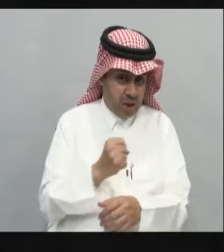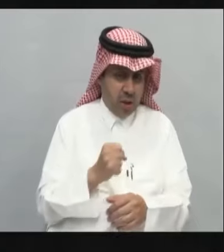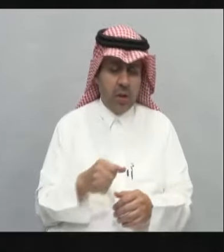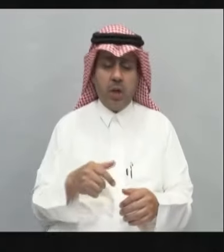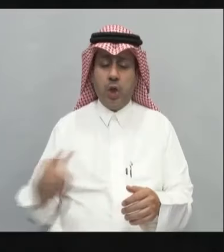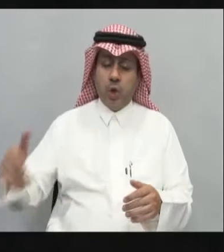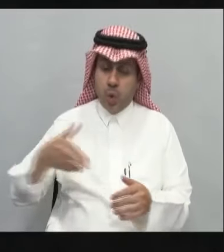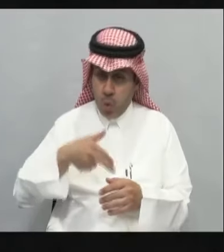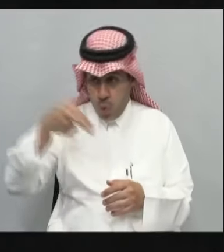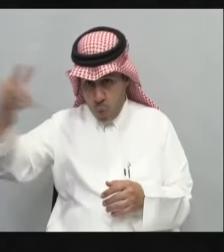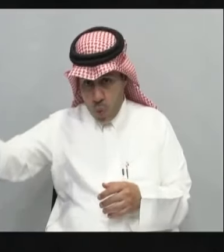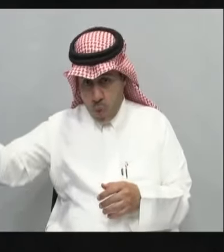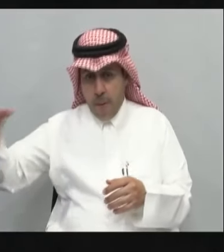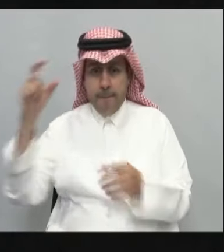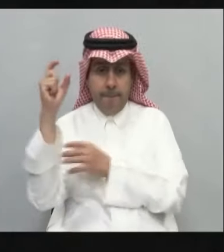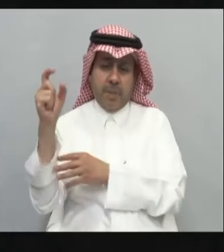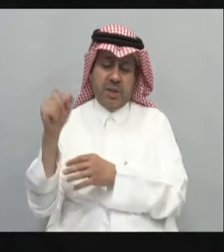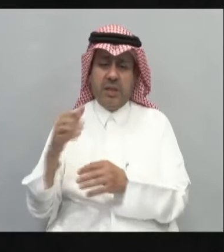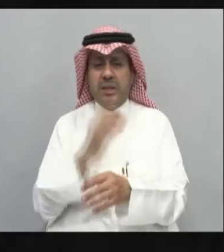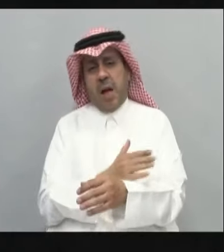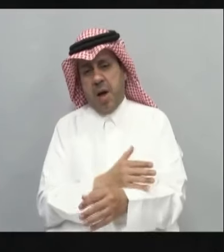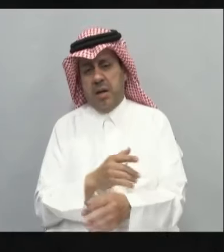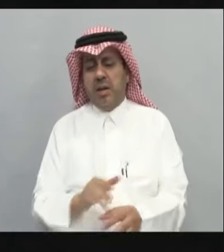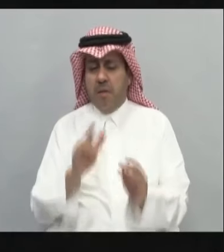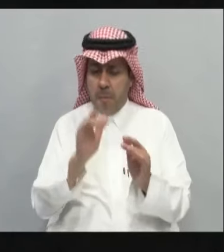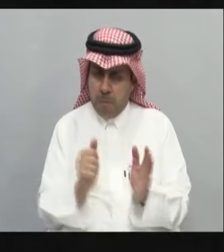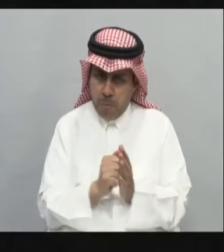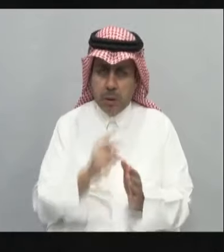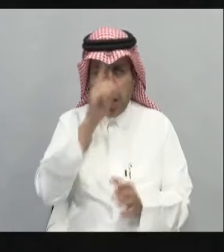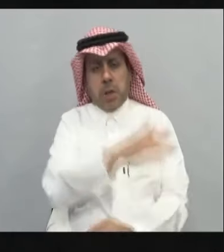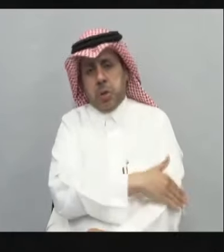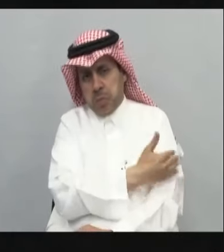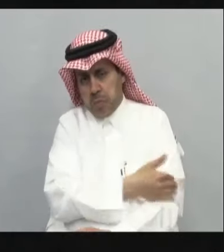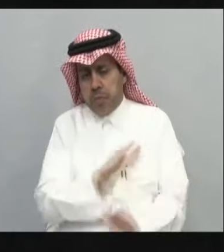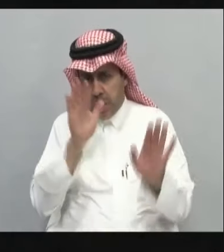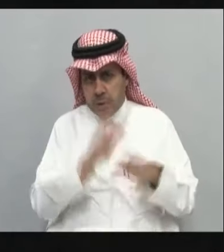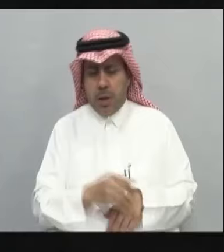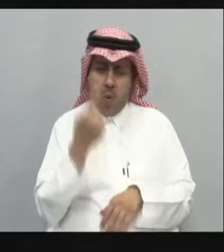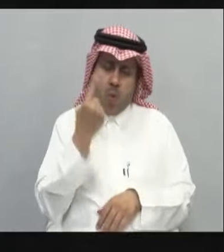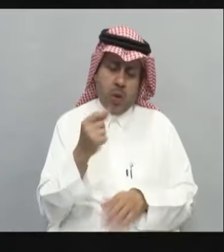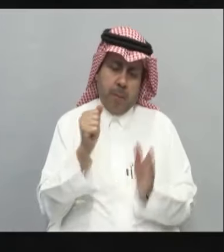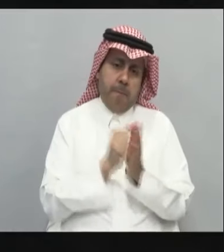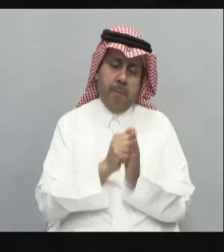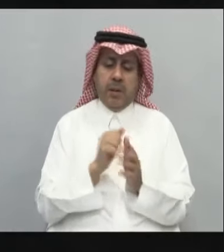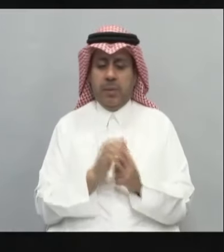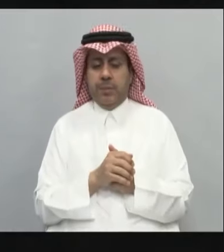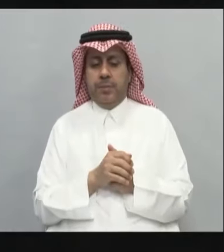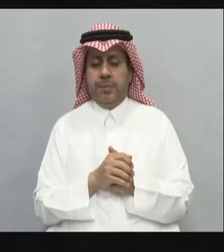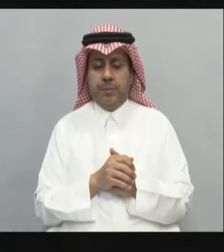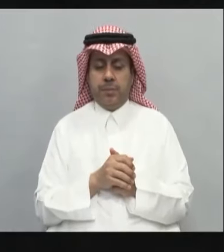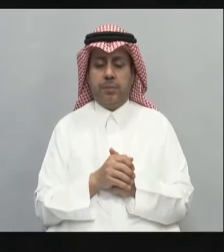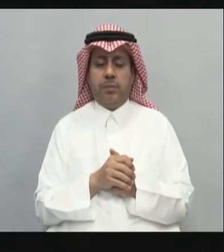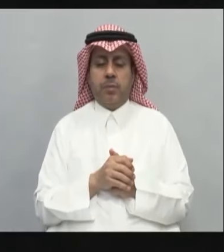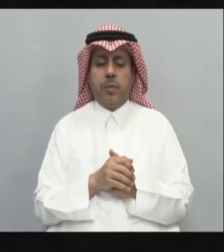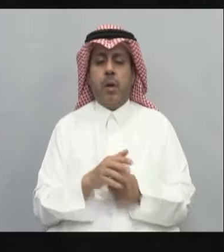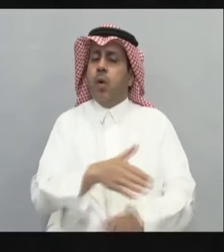المسجد لاداء الصلاه مع الجماعه هل يلزم ذلكم المريض باداء الصلاه مع الجماعه لا فهنا